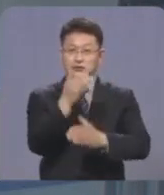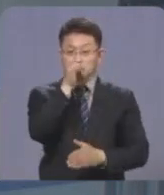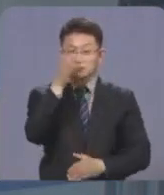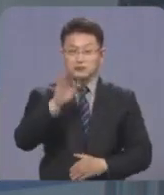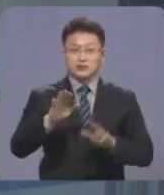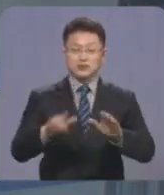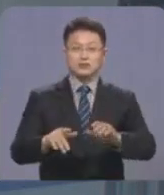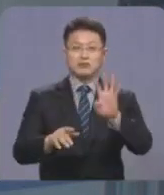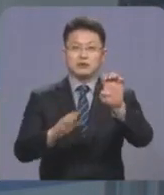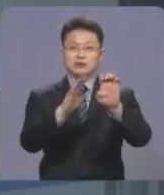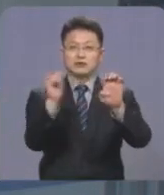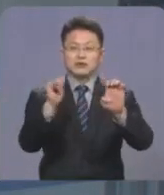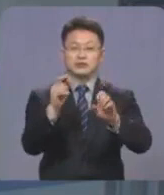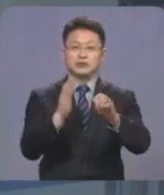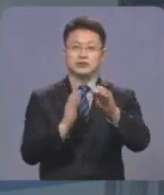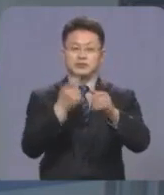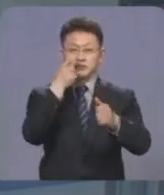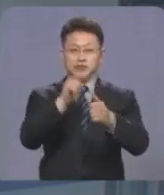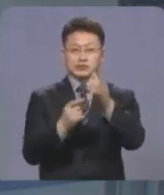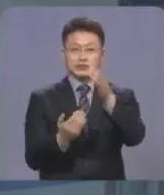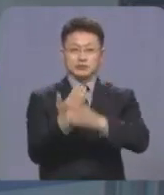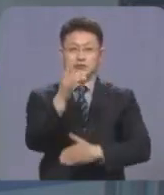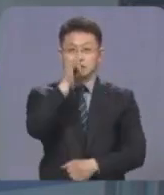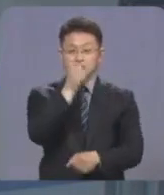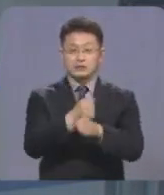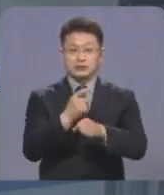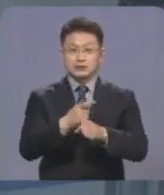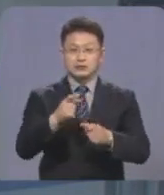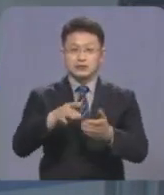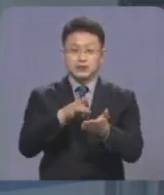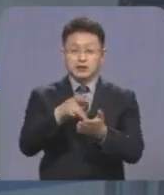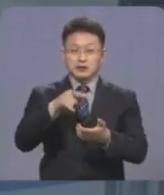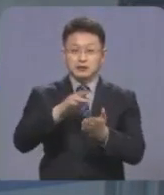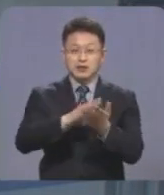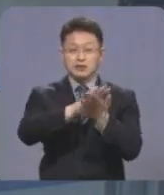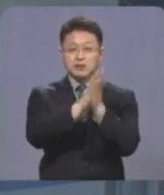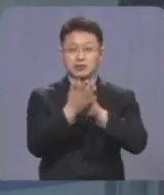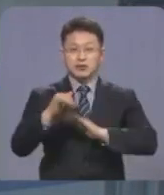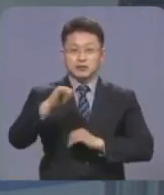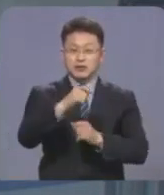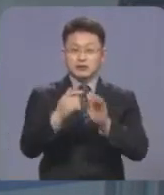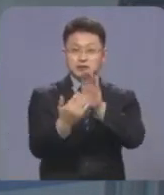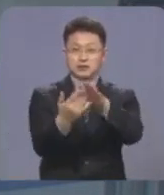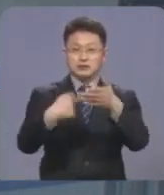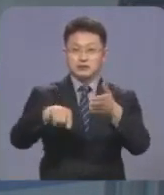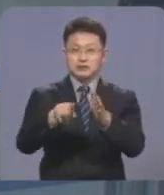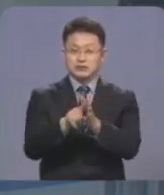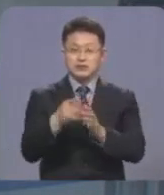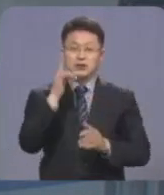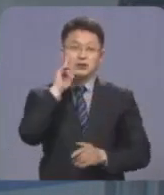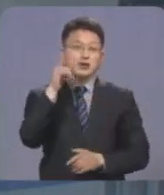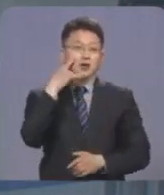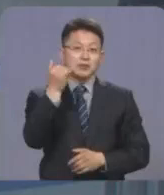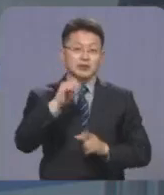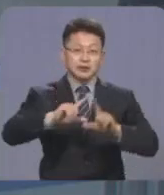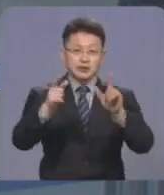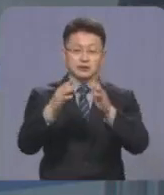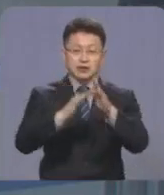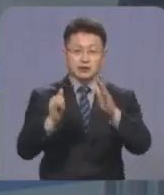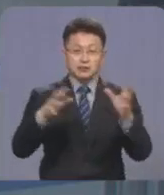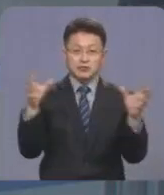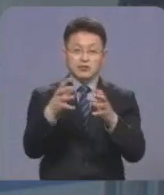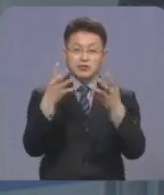오늘 40명이 넘는 벅 친자가 나왔습니다 방역당국은 결이 바이러스 확산 우리와 함께 내일 어버이날을 앞두고 가족 간